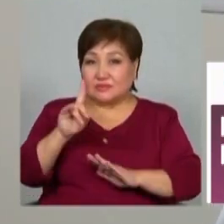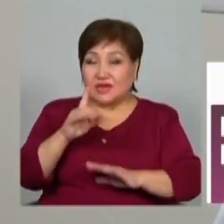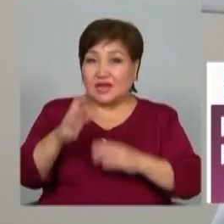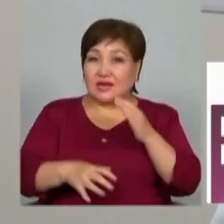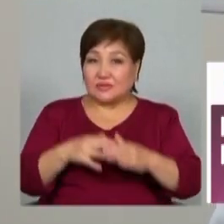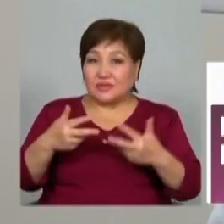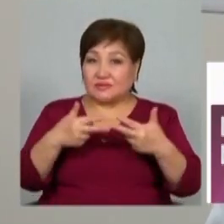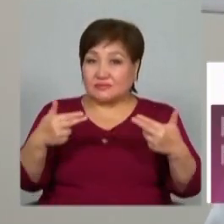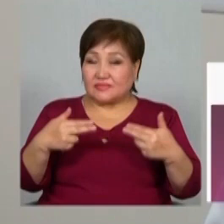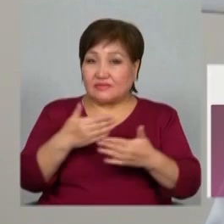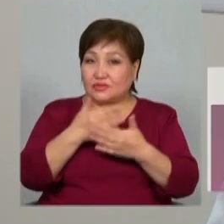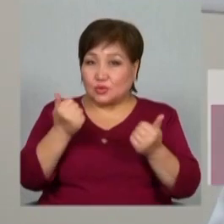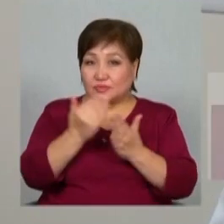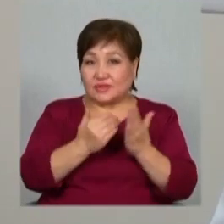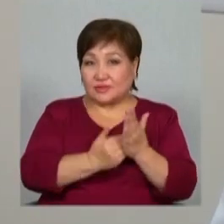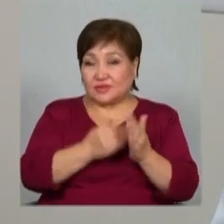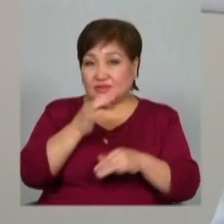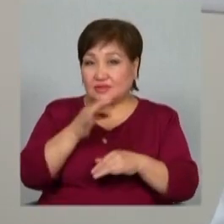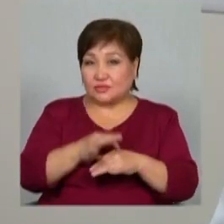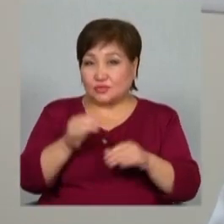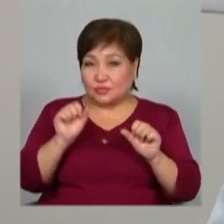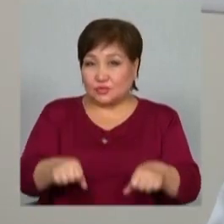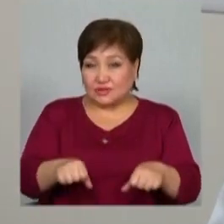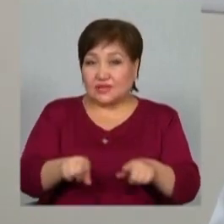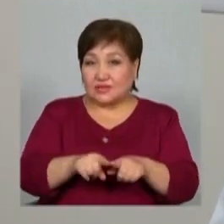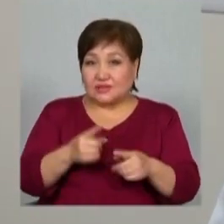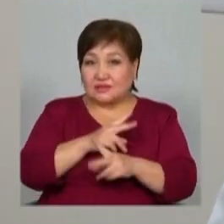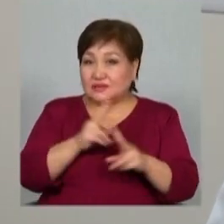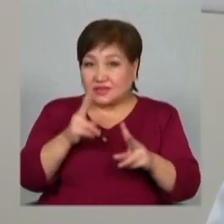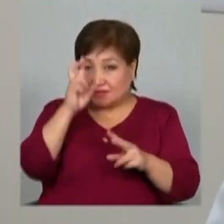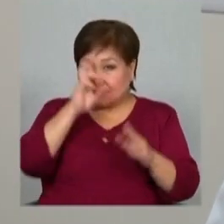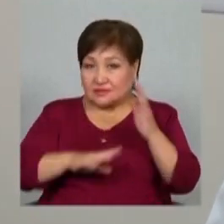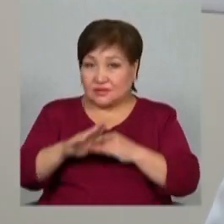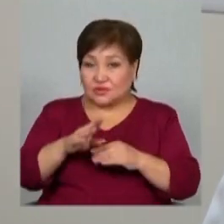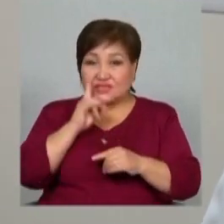болады. Себебі ешқандай елде ондай жастарын қолдап